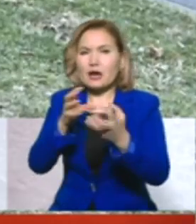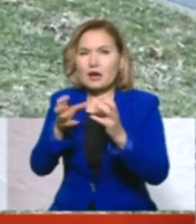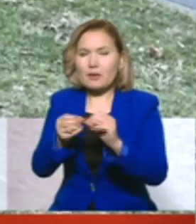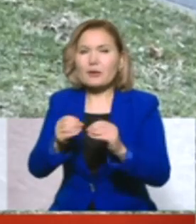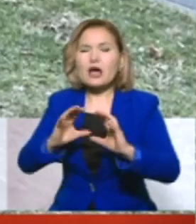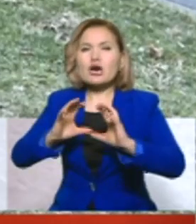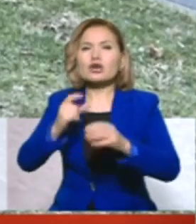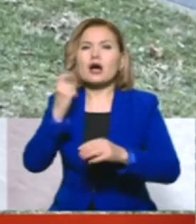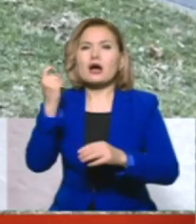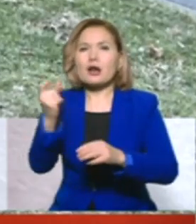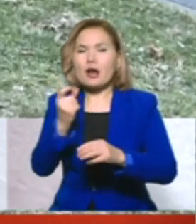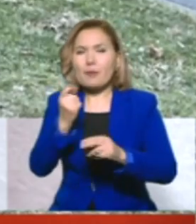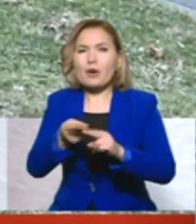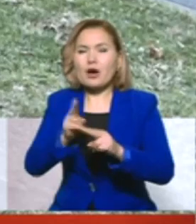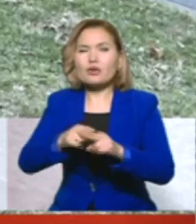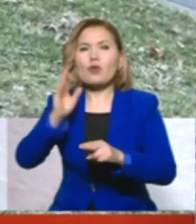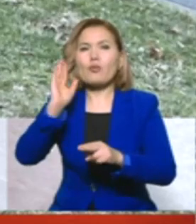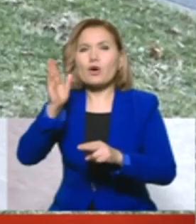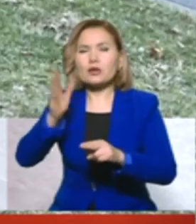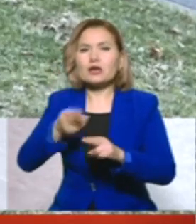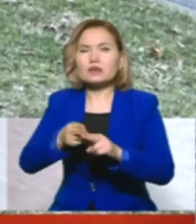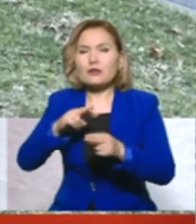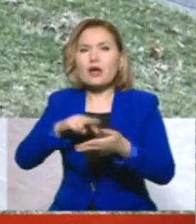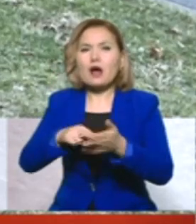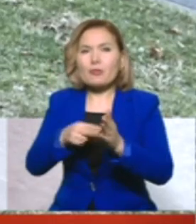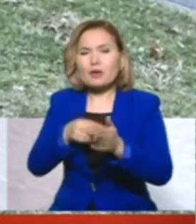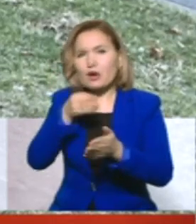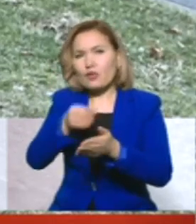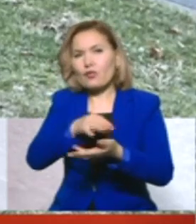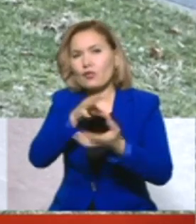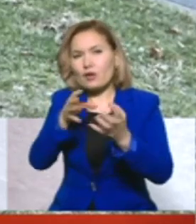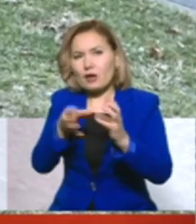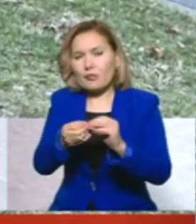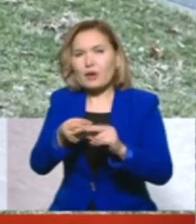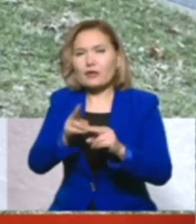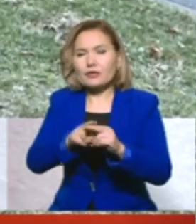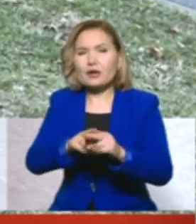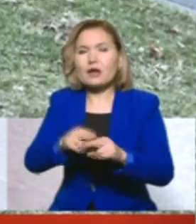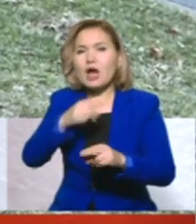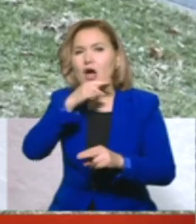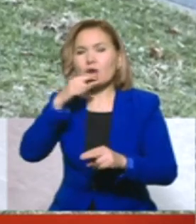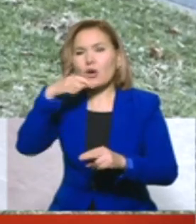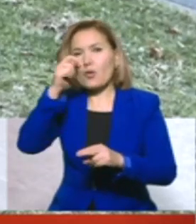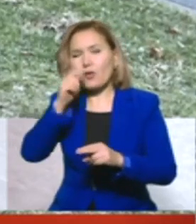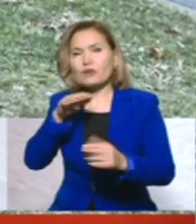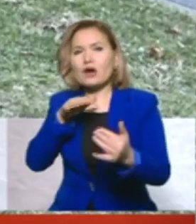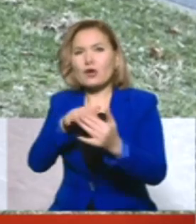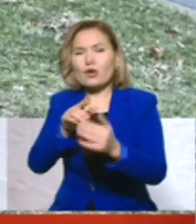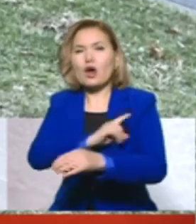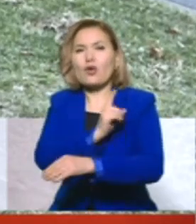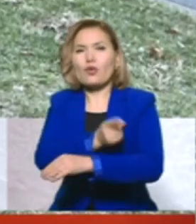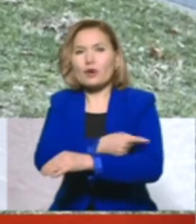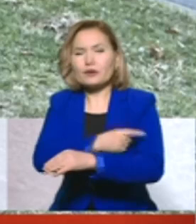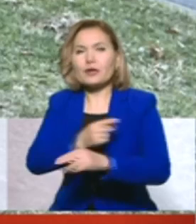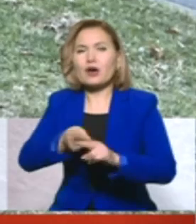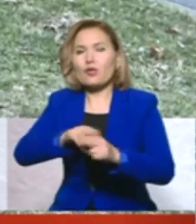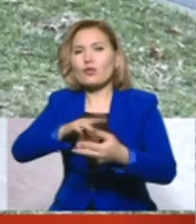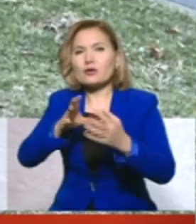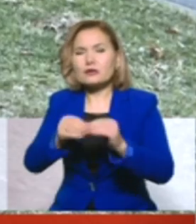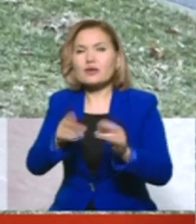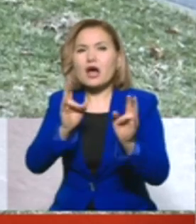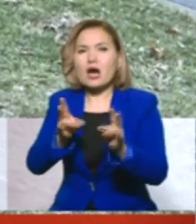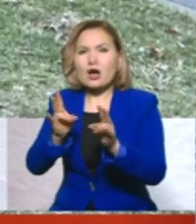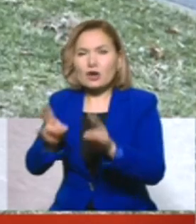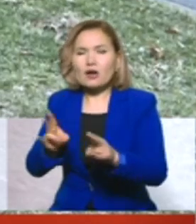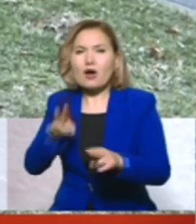жаһандық экономиканың жақын болашағына қатысты болжамы көңіл көншітпейді. Геосаяси текетірестердің күшеюі, климаттық апаттардың